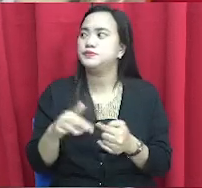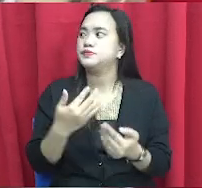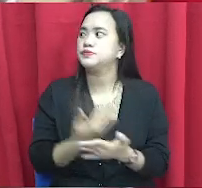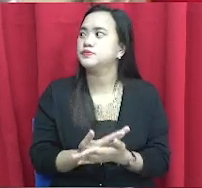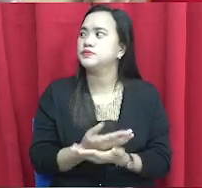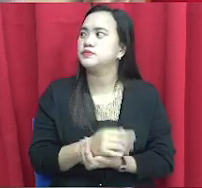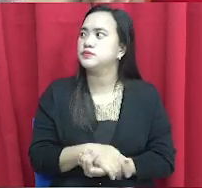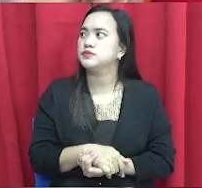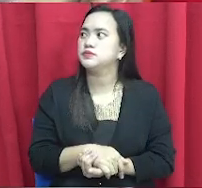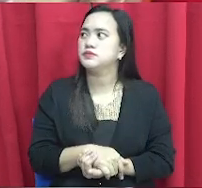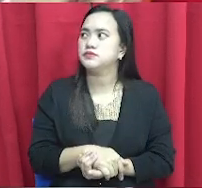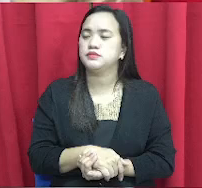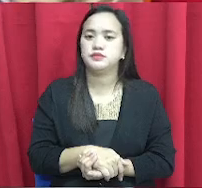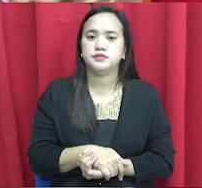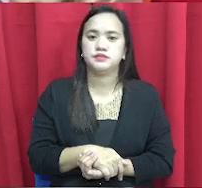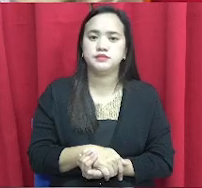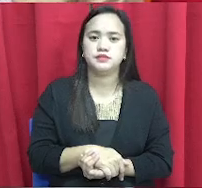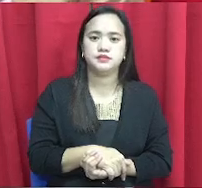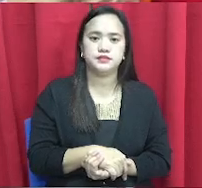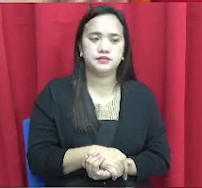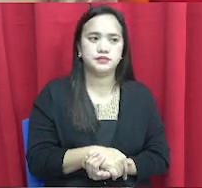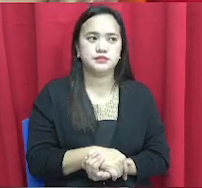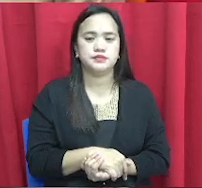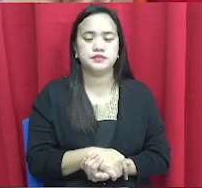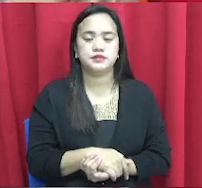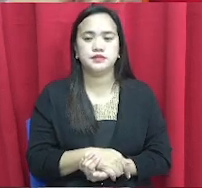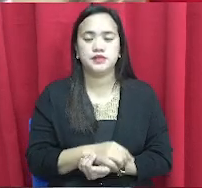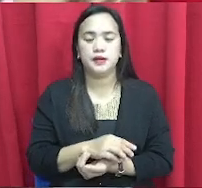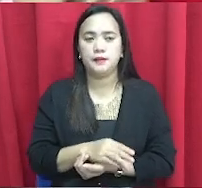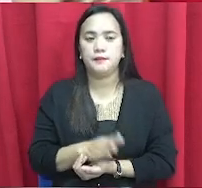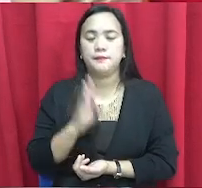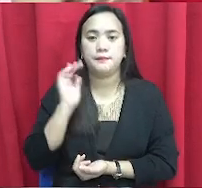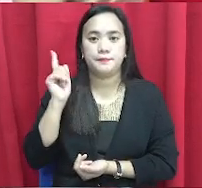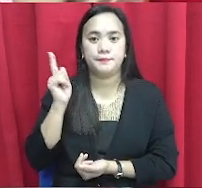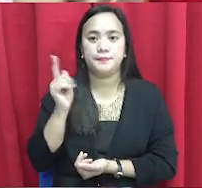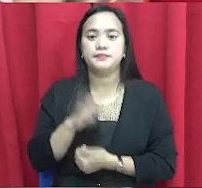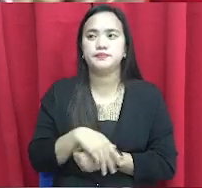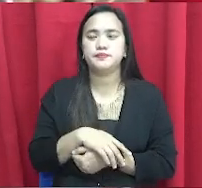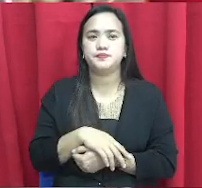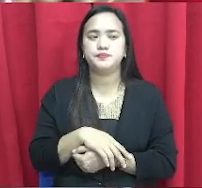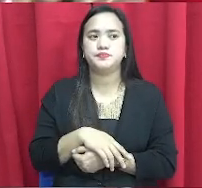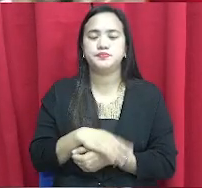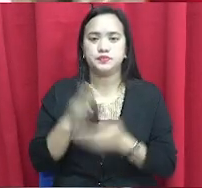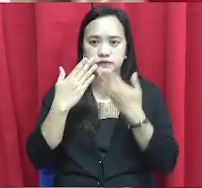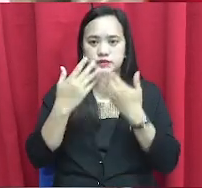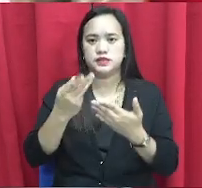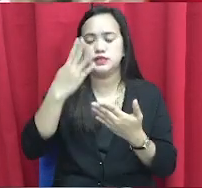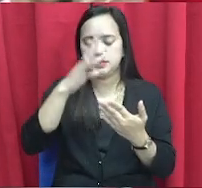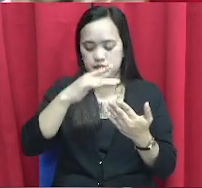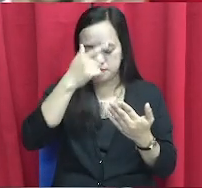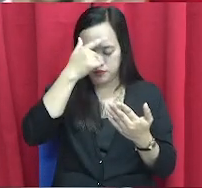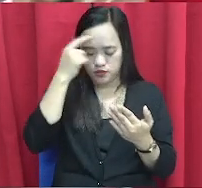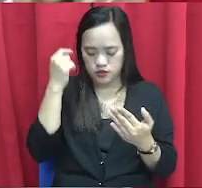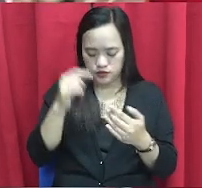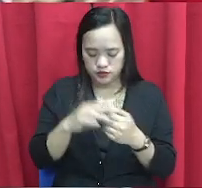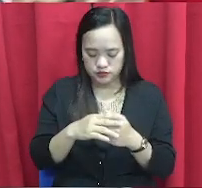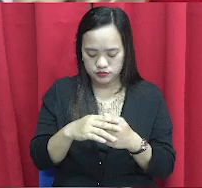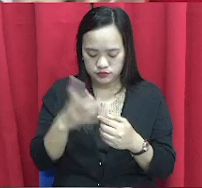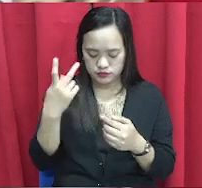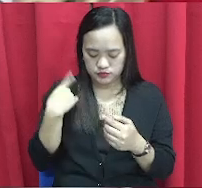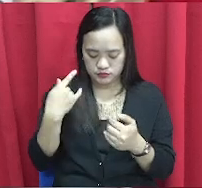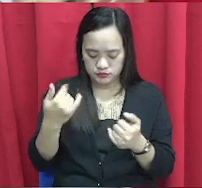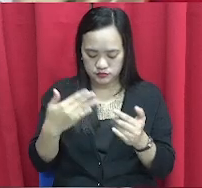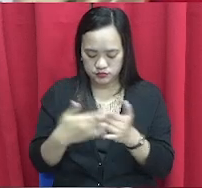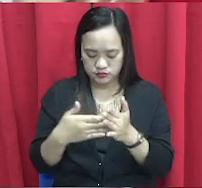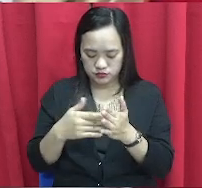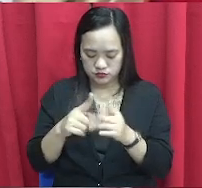sir Amen Thank you po Sir Chris By the way po kami po ay ah nagpapasalamat na kay Sir J